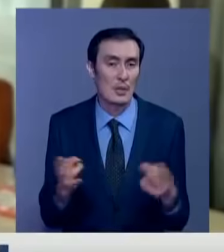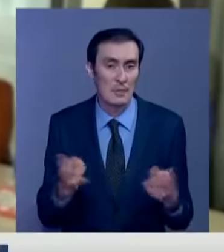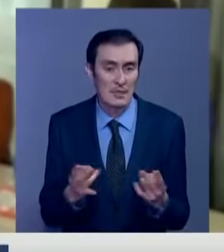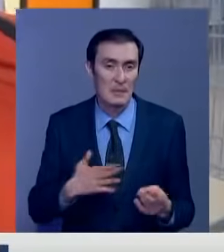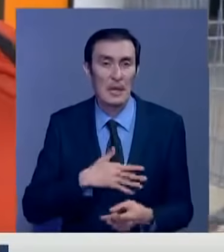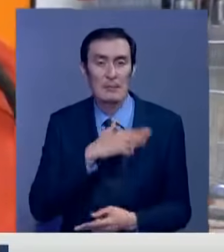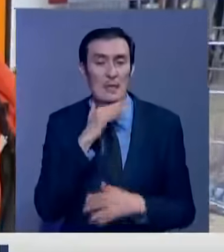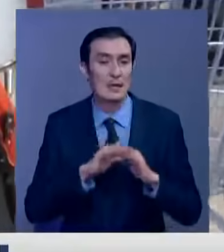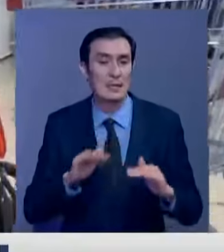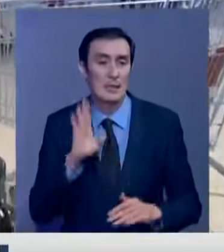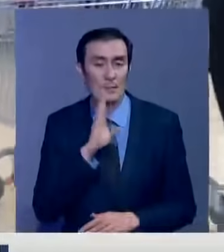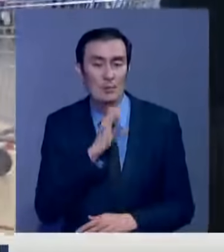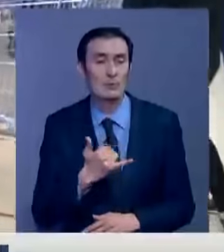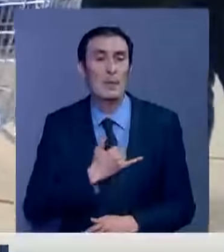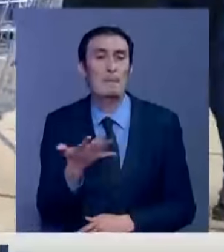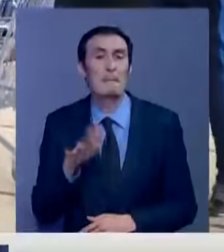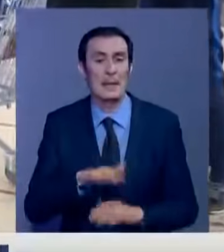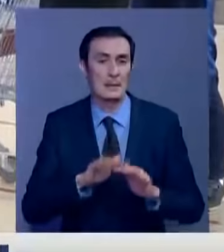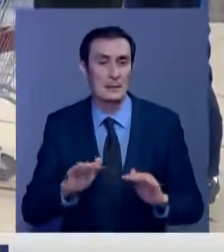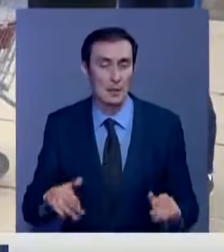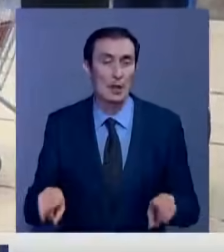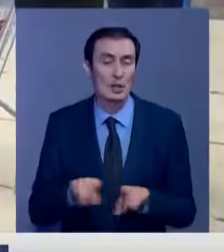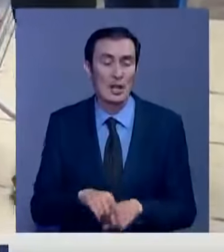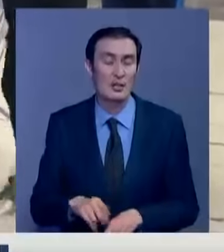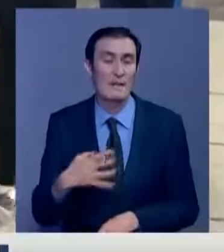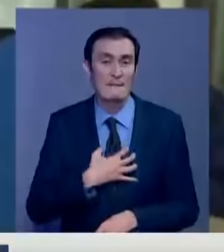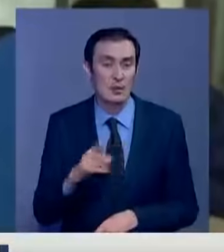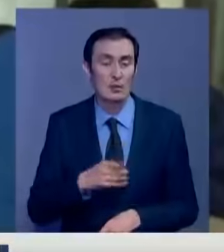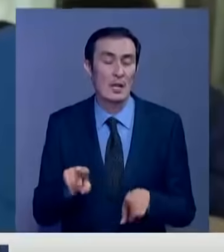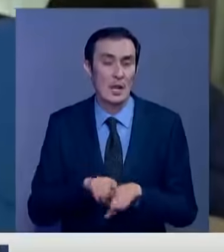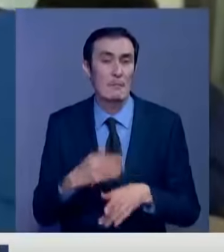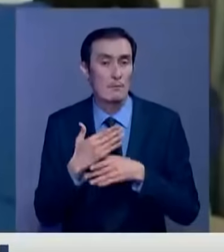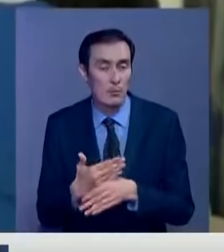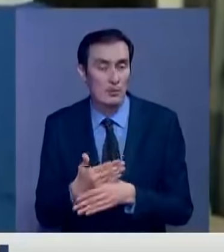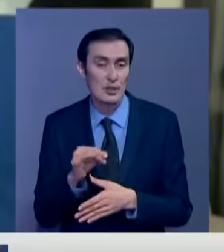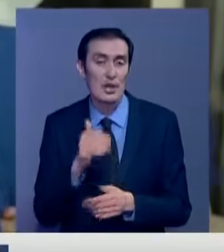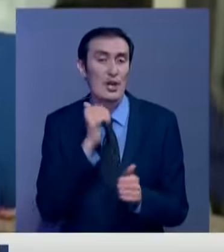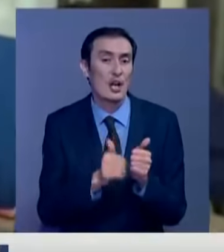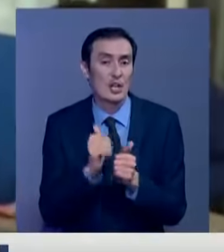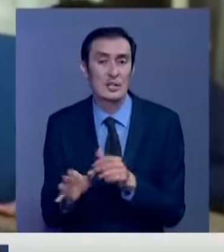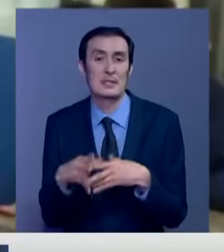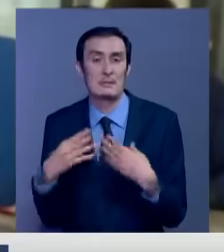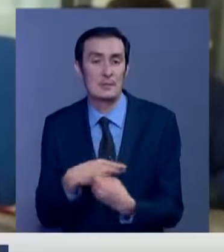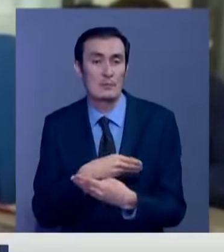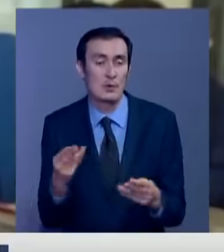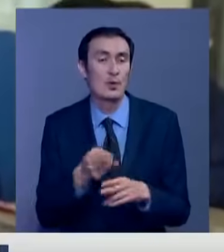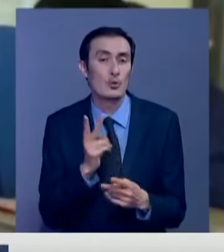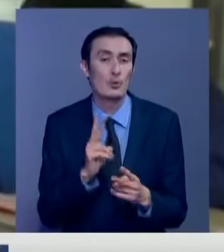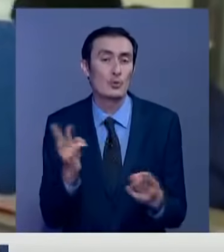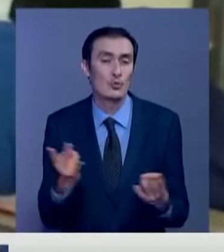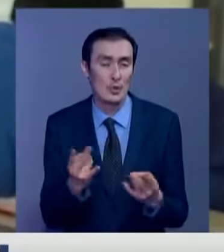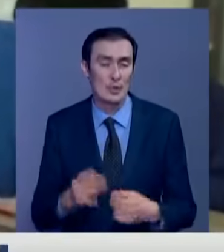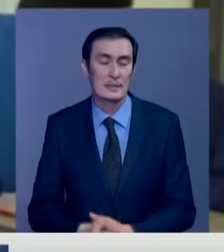Я многодетная мать, у меня 5 детей. Также важно, что такая помощь доходит до каждой семьи, которая в ней